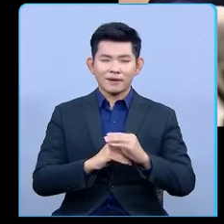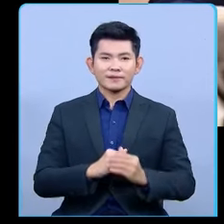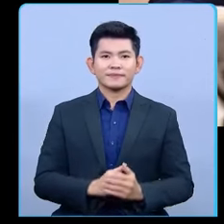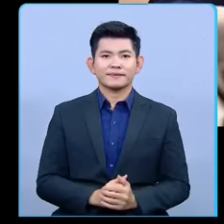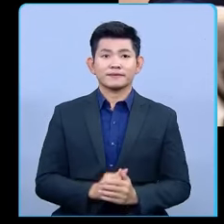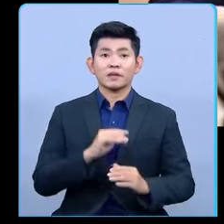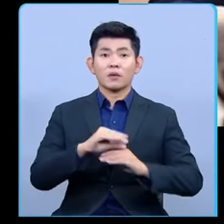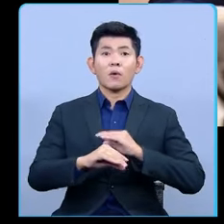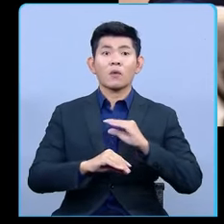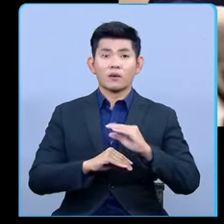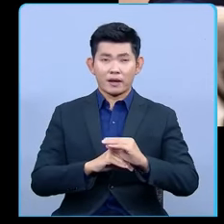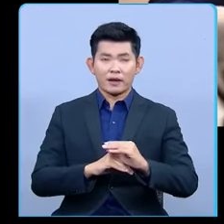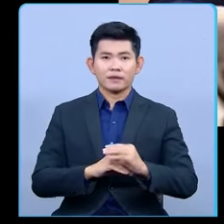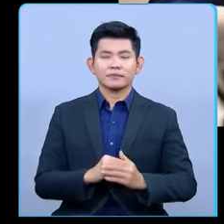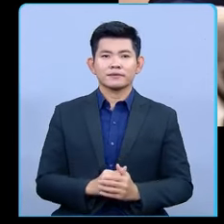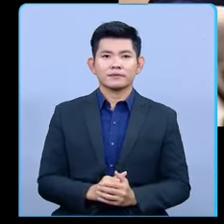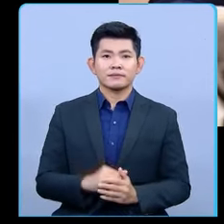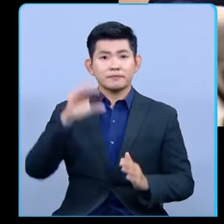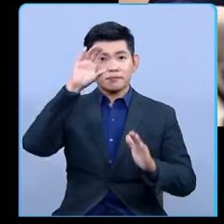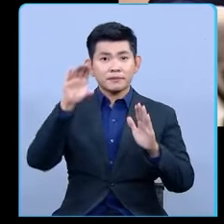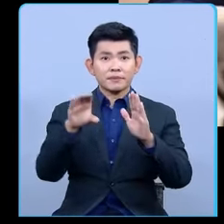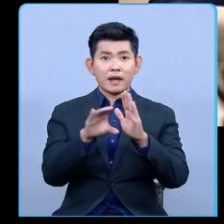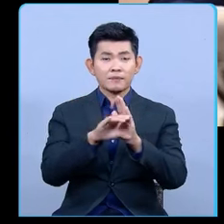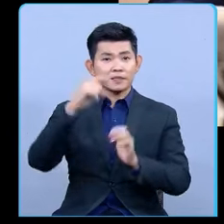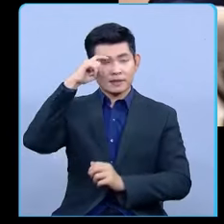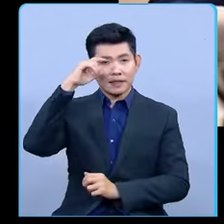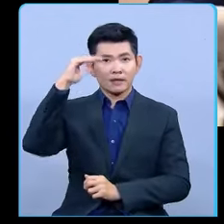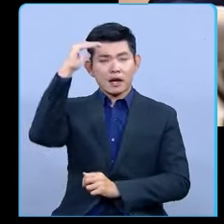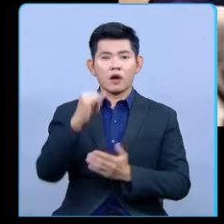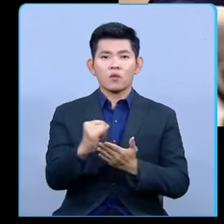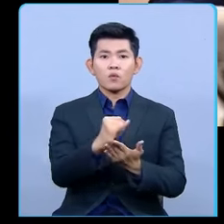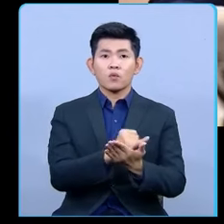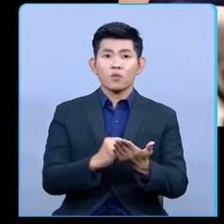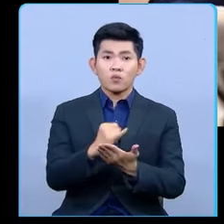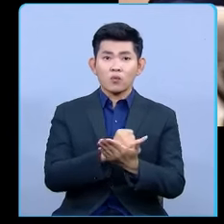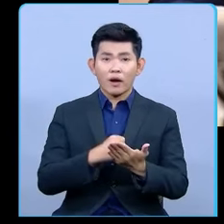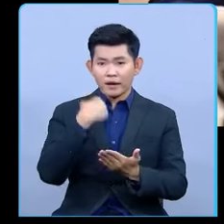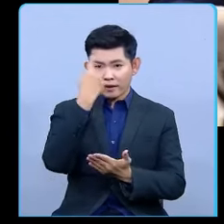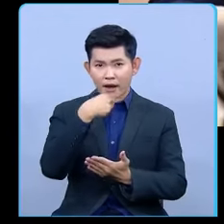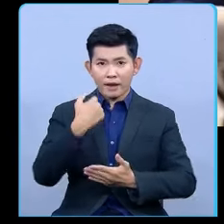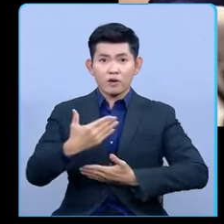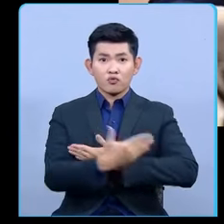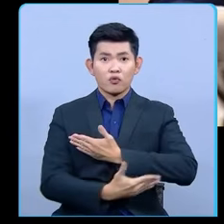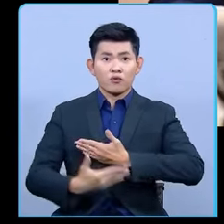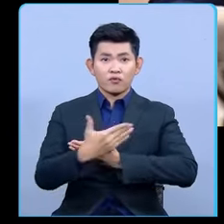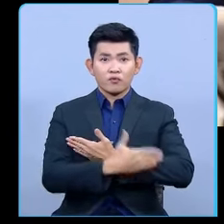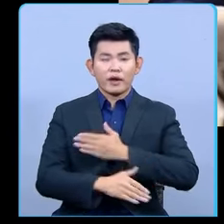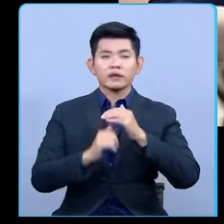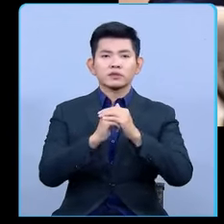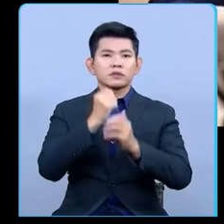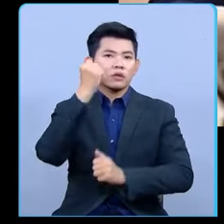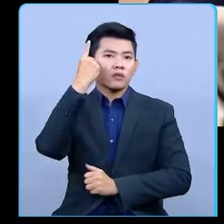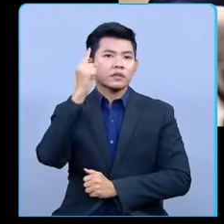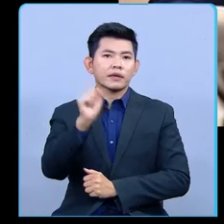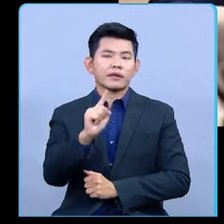นโครงการแลนด์บริดจ์นะครับเป็นภาพที่นายกเศรษฐาเนี่ยวาดเลยนะให้ผู้ประกอบการรถไฟในประเทศจีนได้เข้าใจง่ายขึ้นครับให้เห็นโ